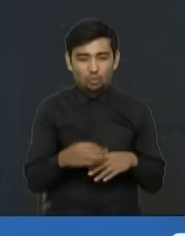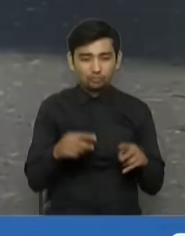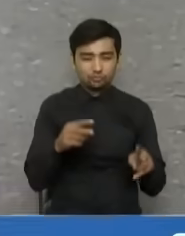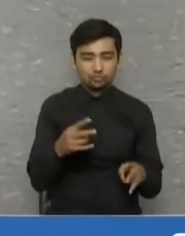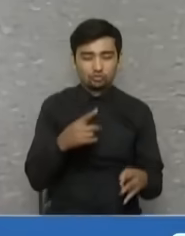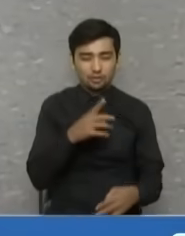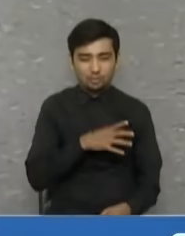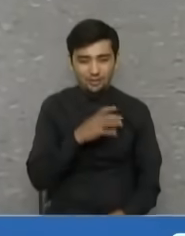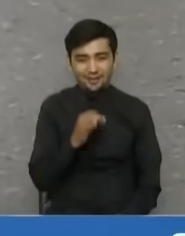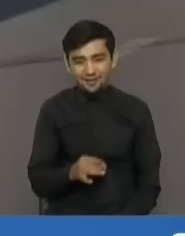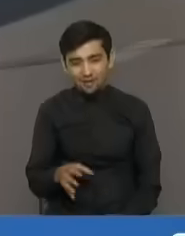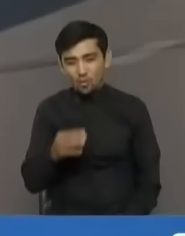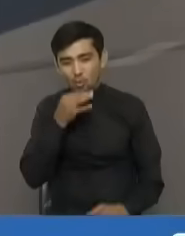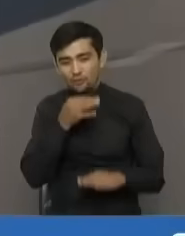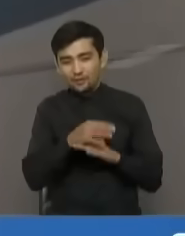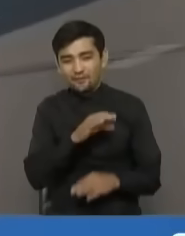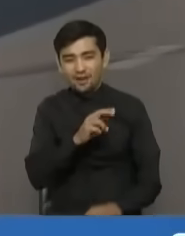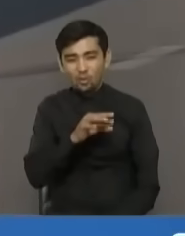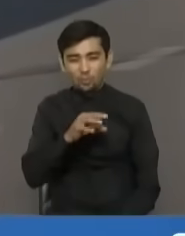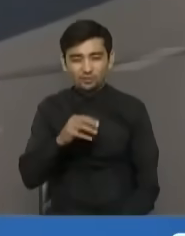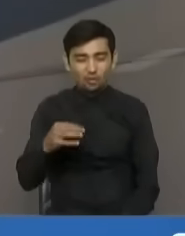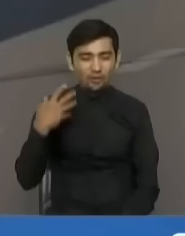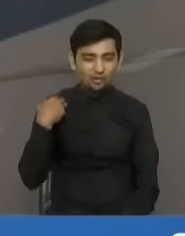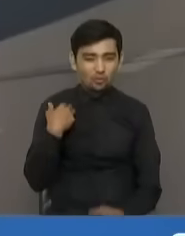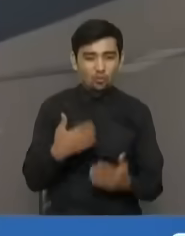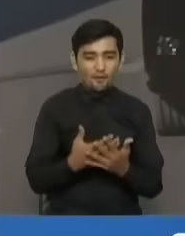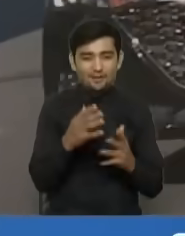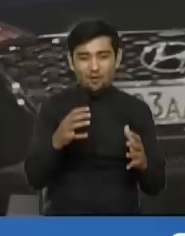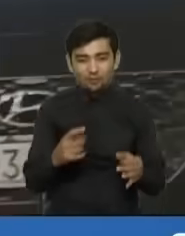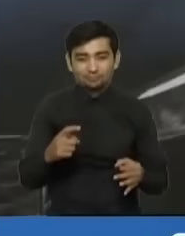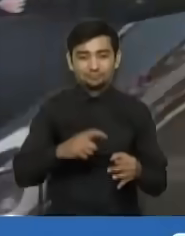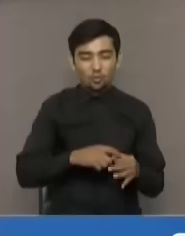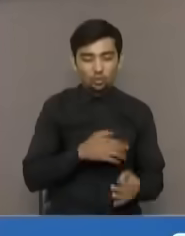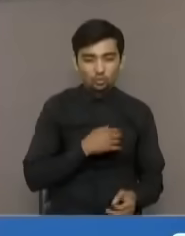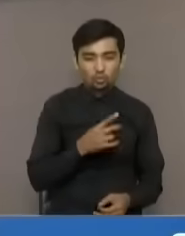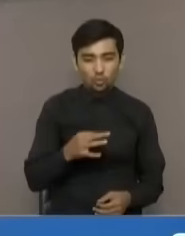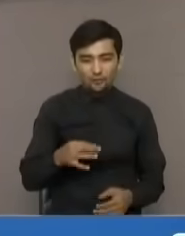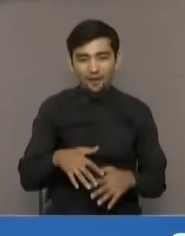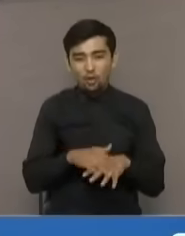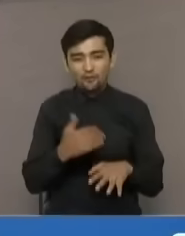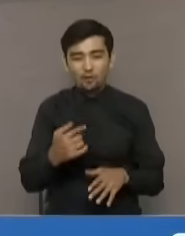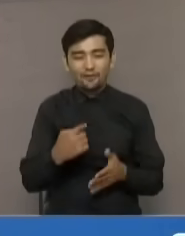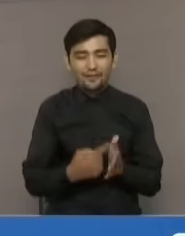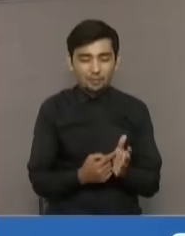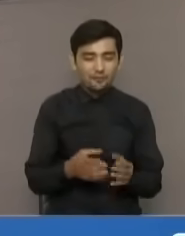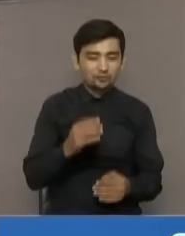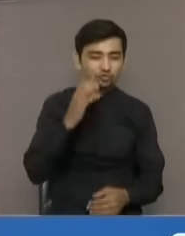деп санайды. Алайда жауапты ведомство басшысы жаңа ережені енгізбес бұрын халықтың талап тілегін ескереміз деп